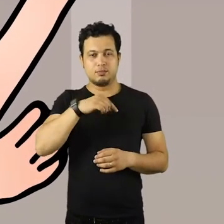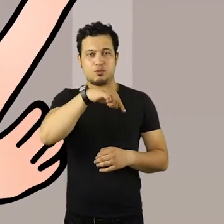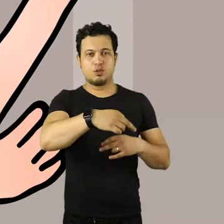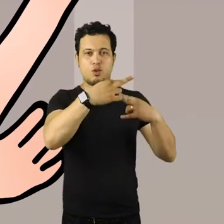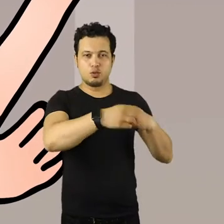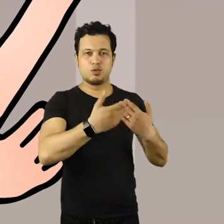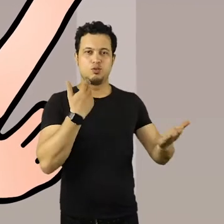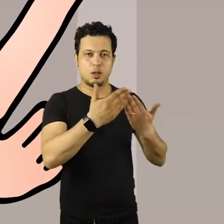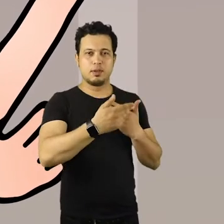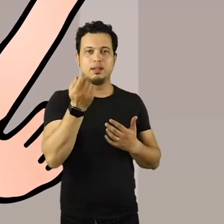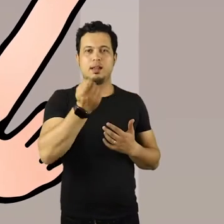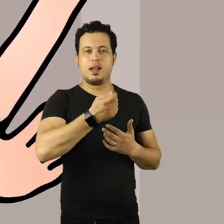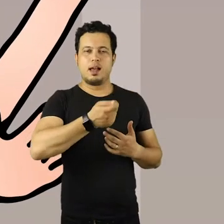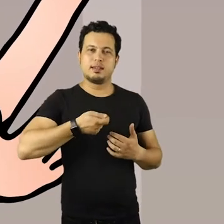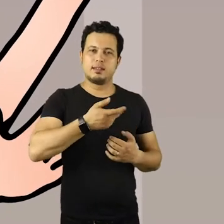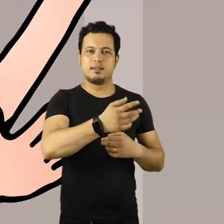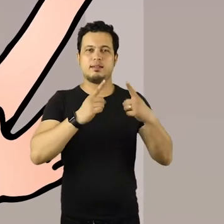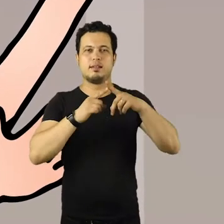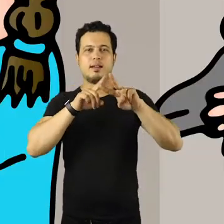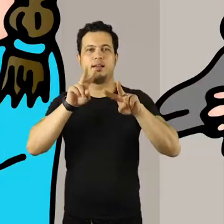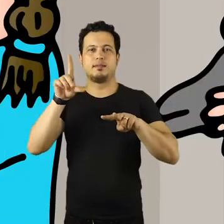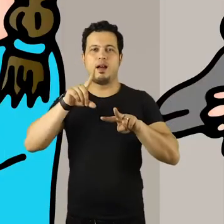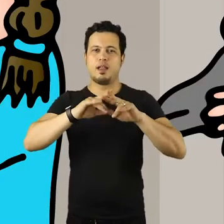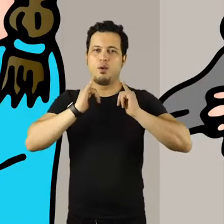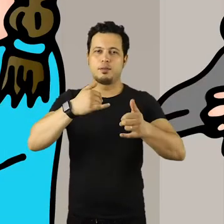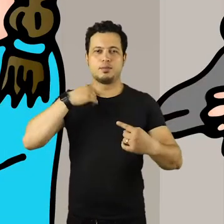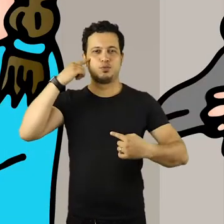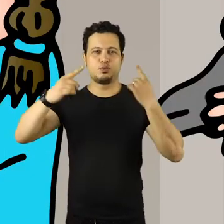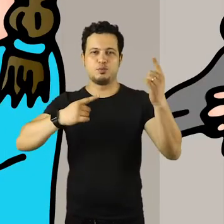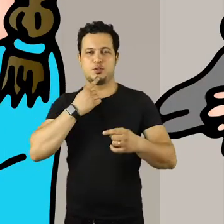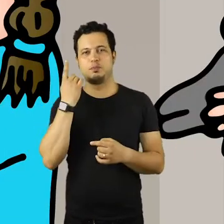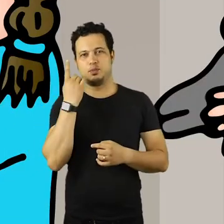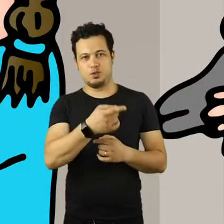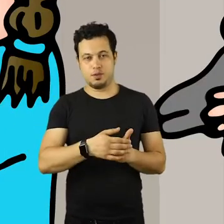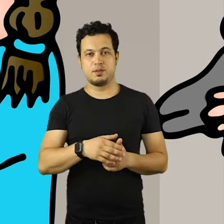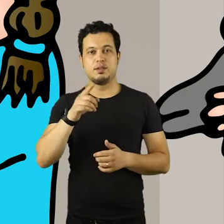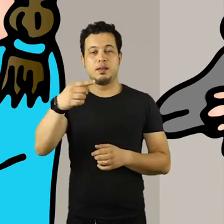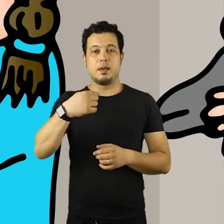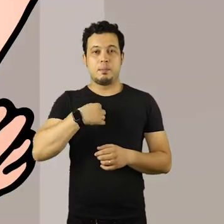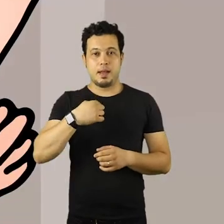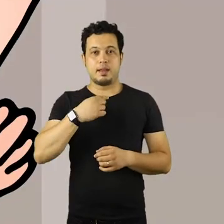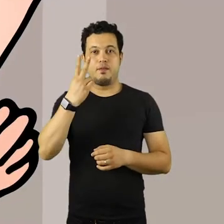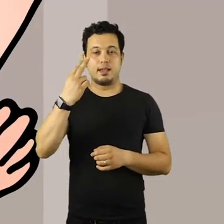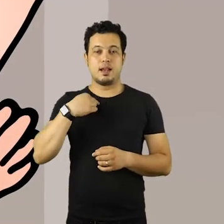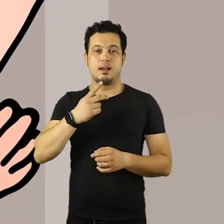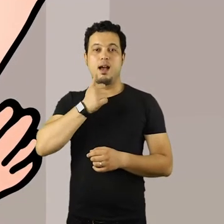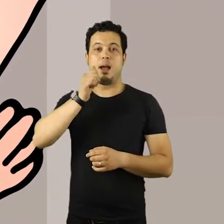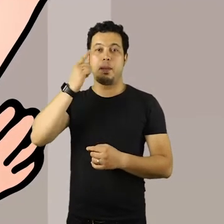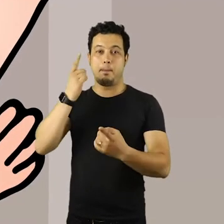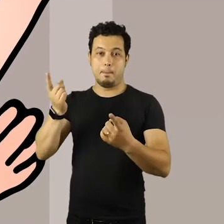Sen oyununu çoktan bulmuşsun Mehmet amca. Veysel abi bak, koyun yapabiliyorum. Sudan koyun